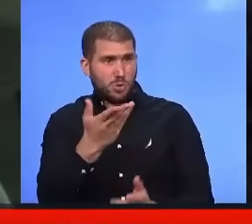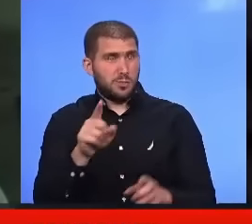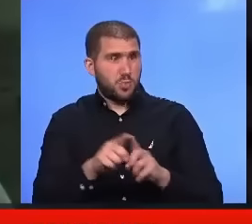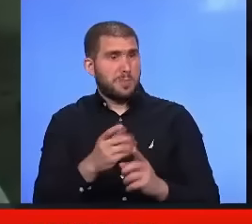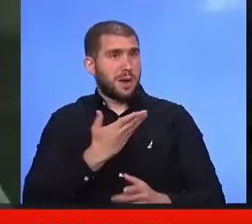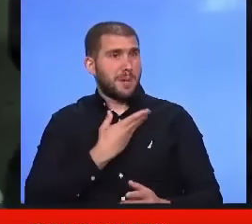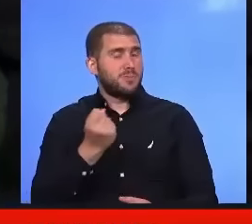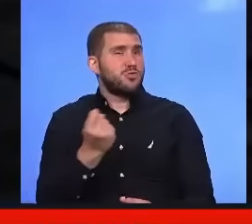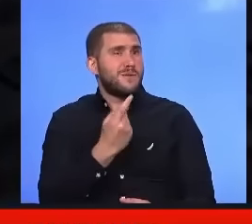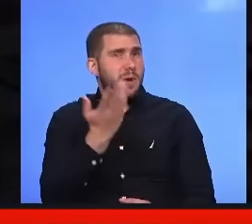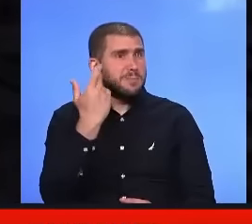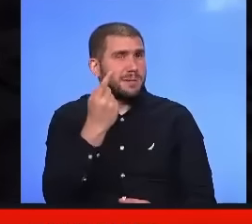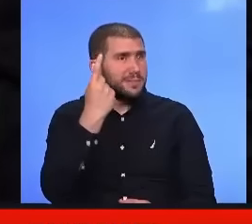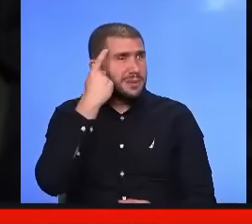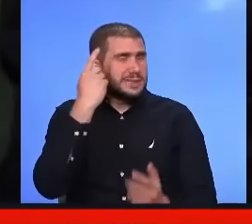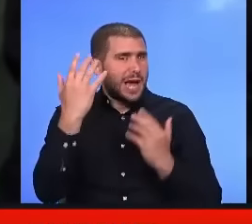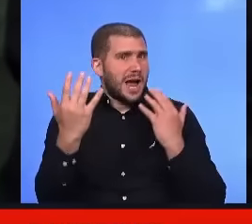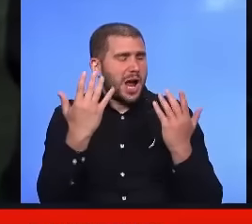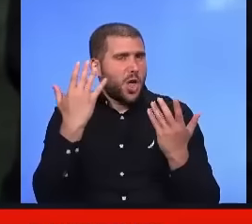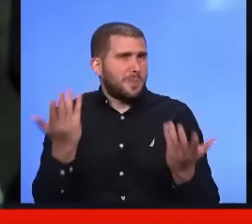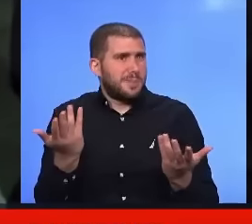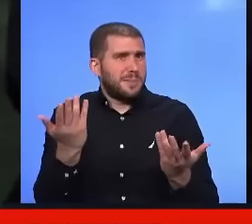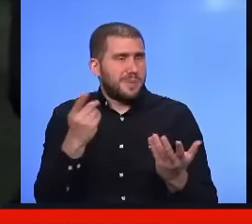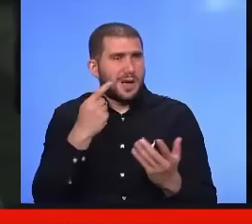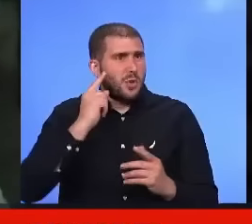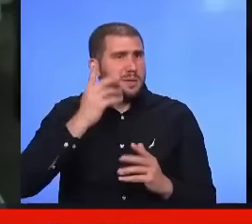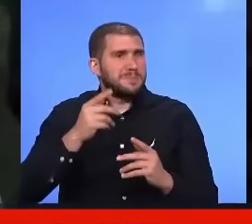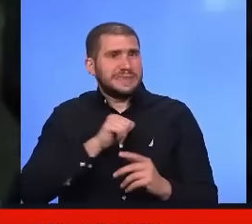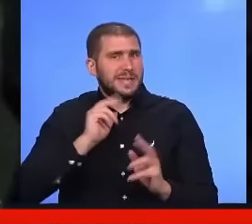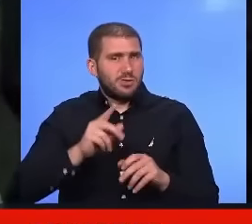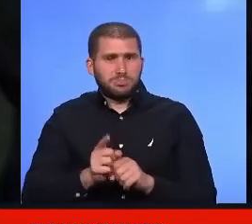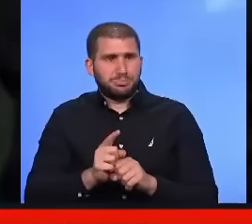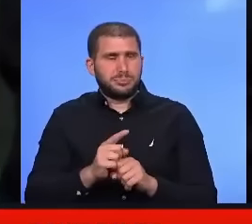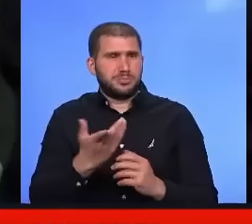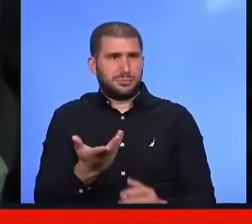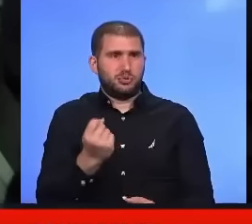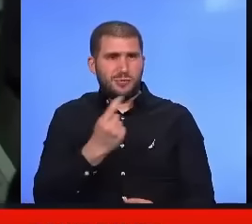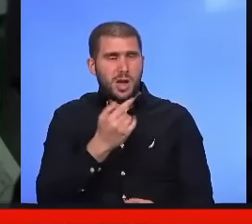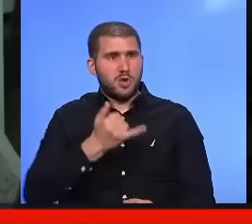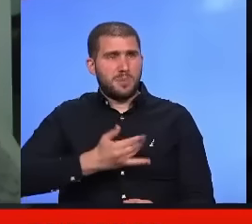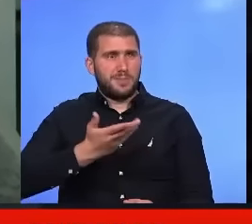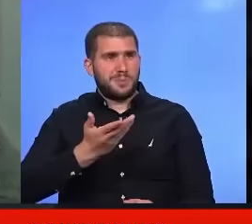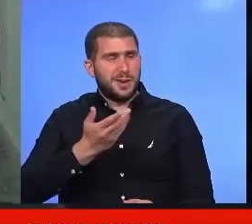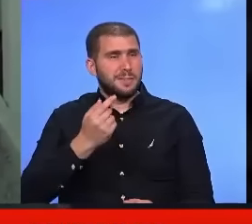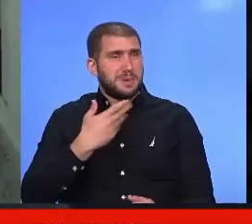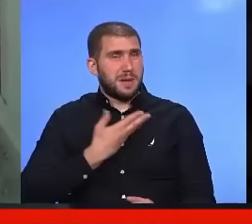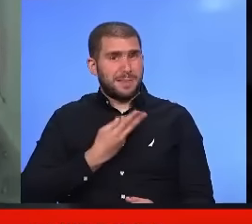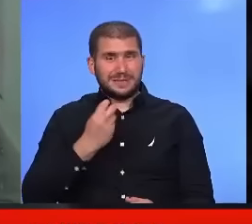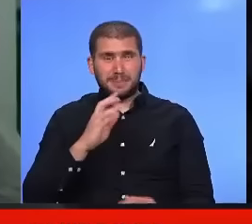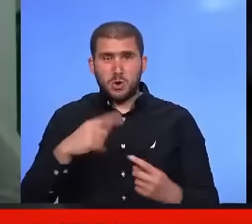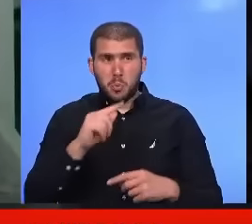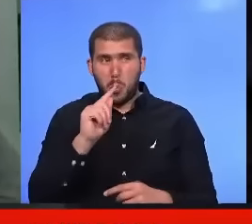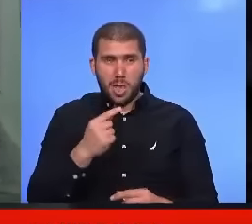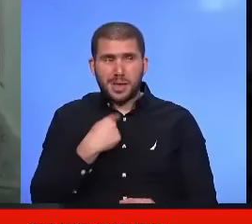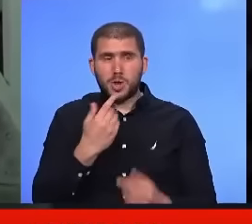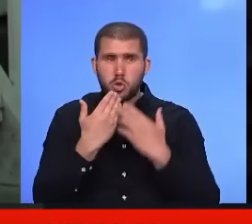מקבל בשבוע, תשמע, זה חלום באספמיה, זה, בסין אני לא יודע אם יעשו לך, בתוך סין בשבוע. היום, אם אני מקבל את זה ב-24 יום, אני